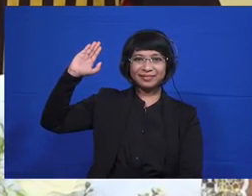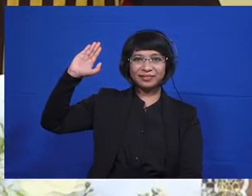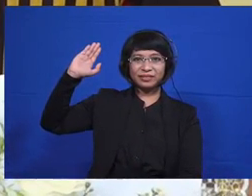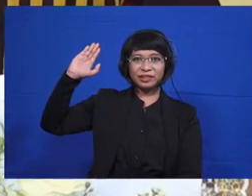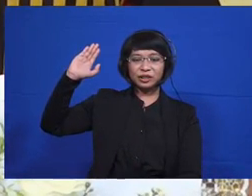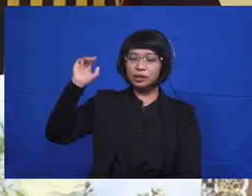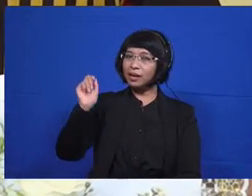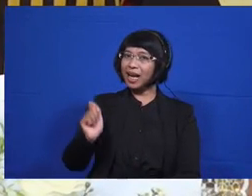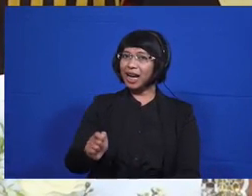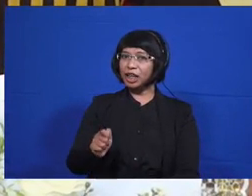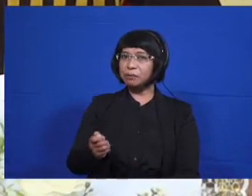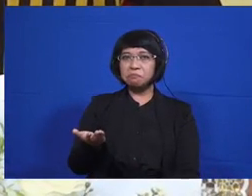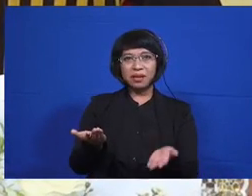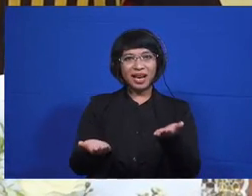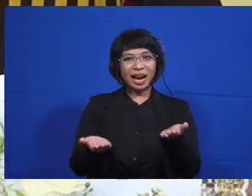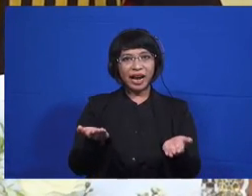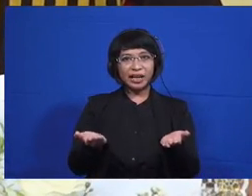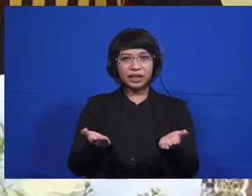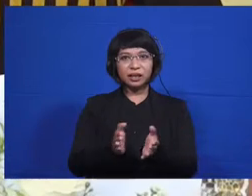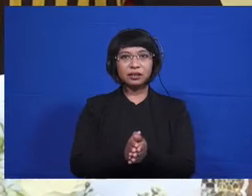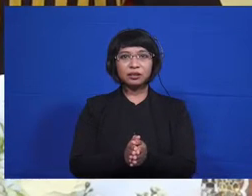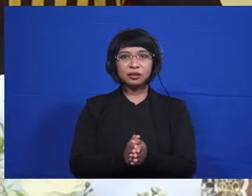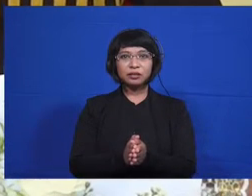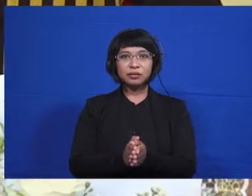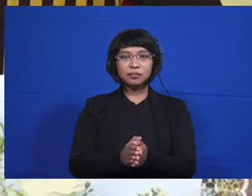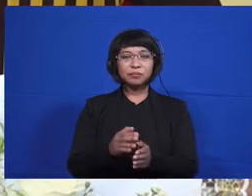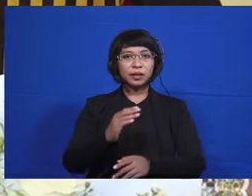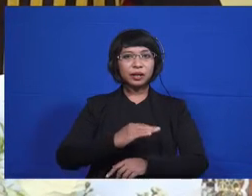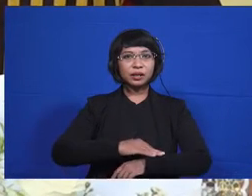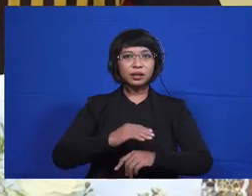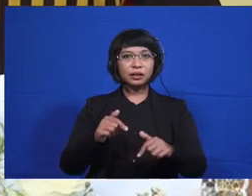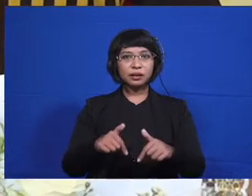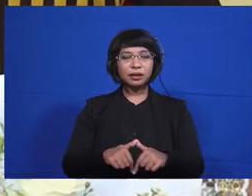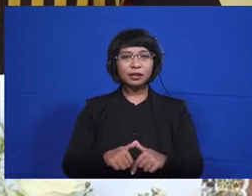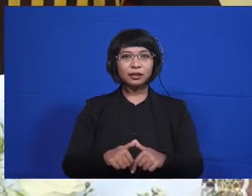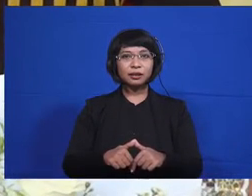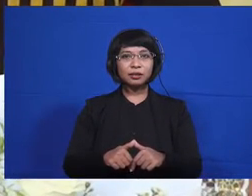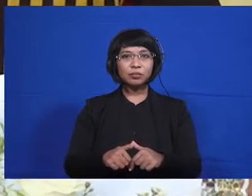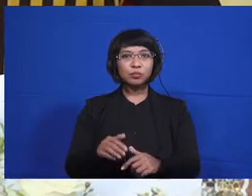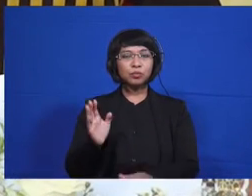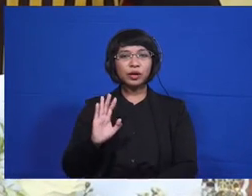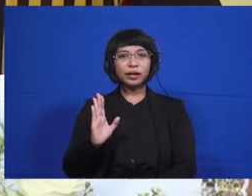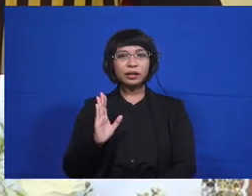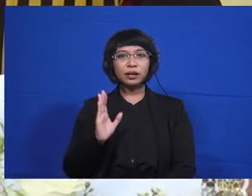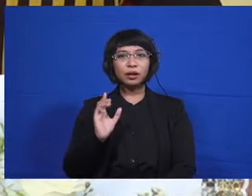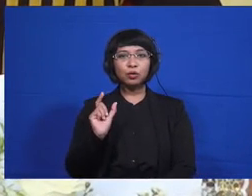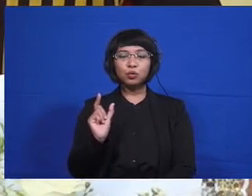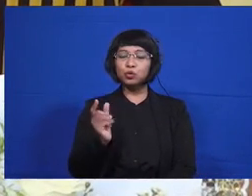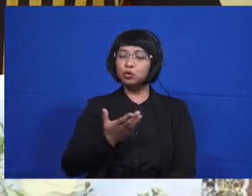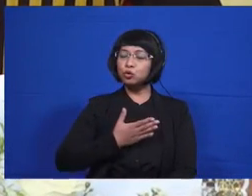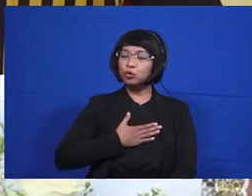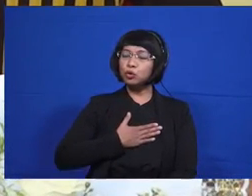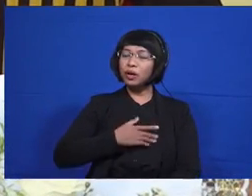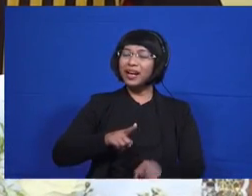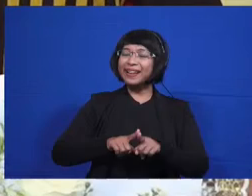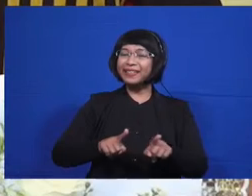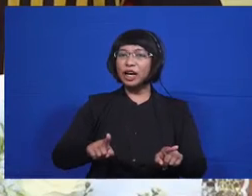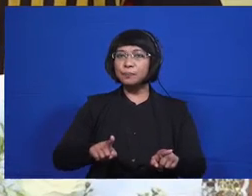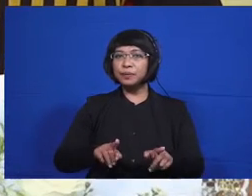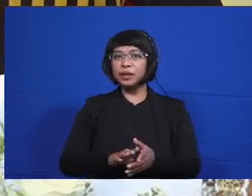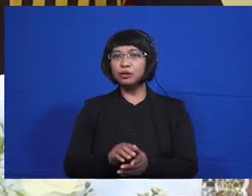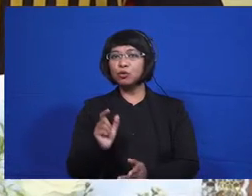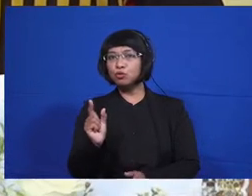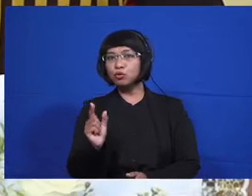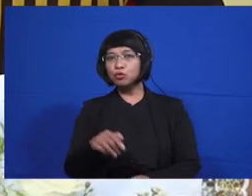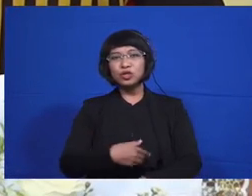Hakim yang adil, pada harinya, bukan hanya kepadaku, tetapi juga kepada